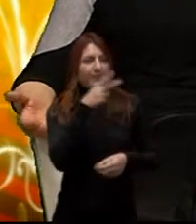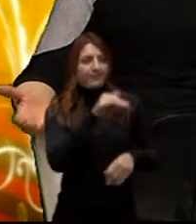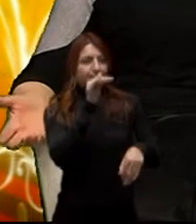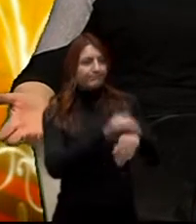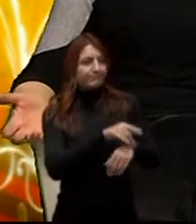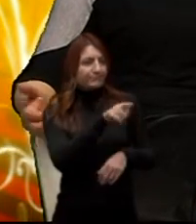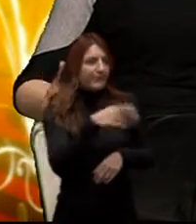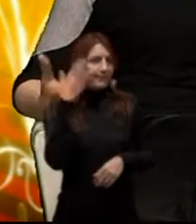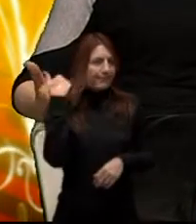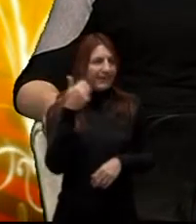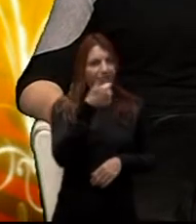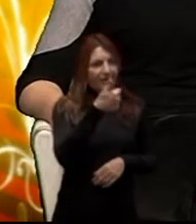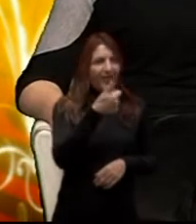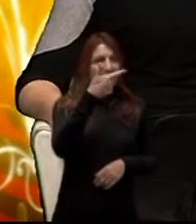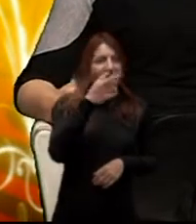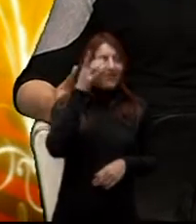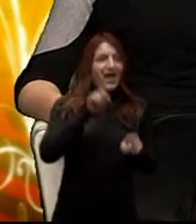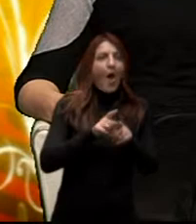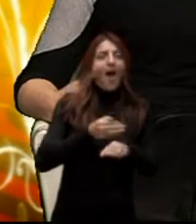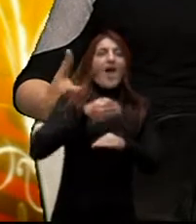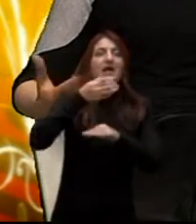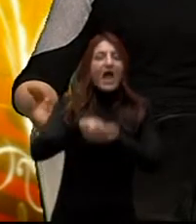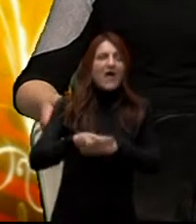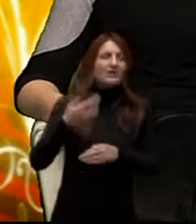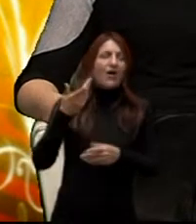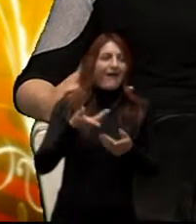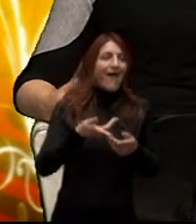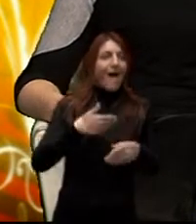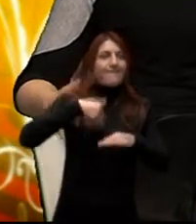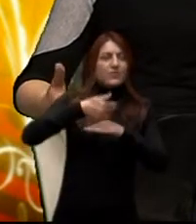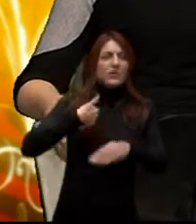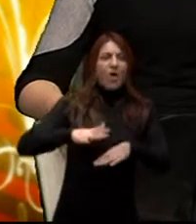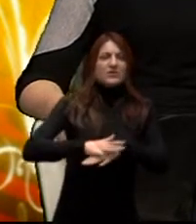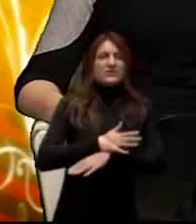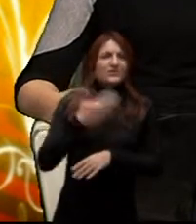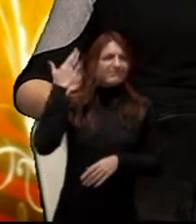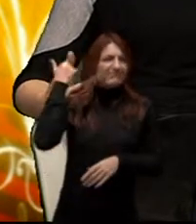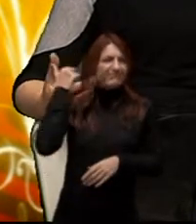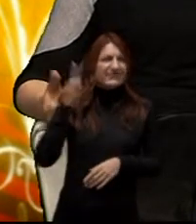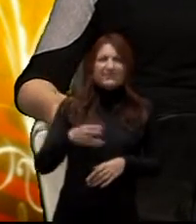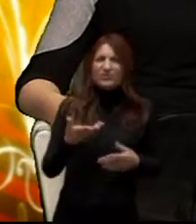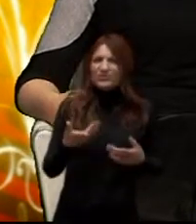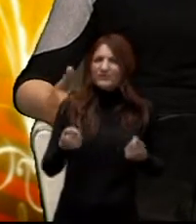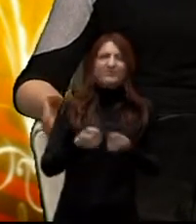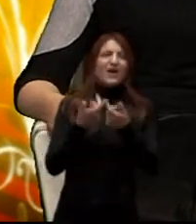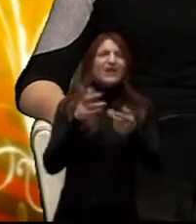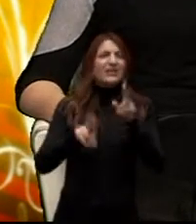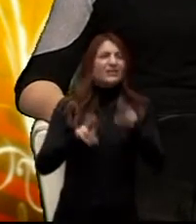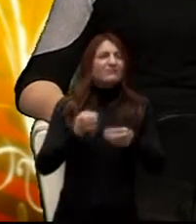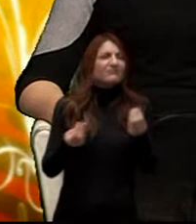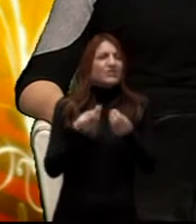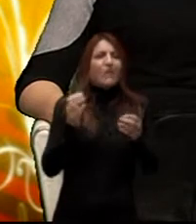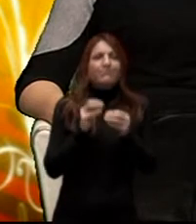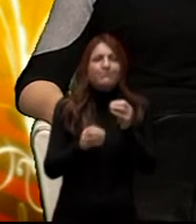znam, dan, dva, jel, obično bude zakašnjali, imali nekakav neugodan događaj, susret ili imaju nekakav problem